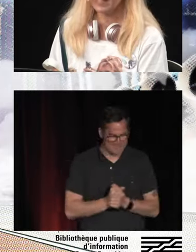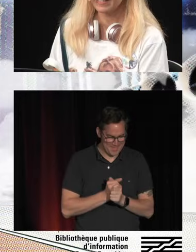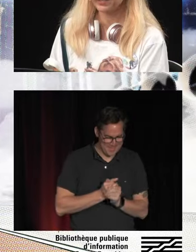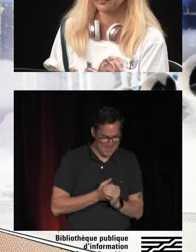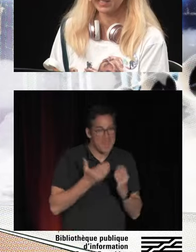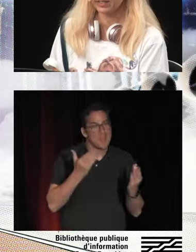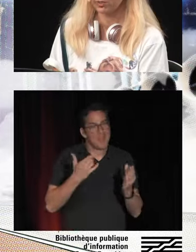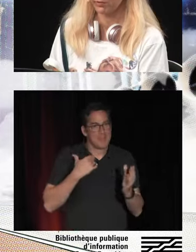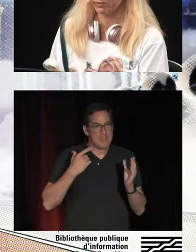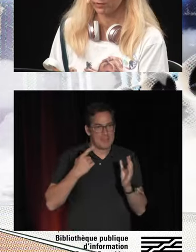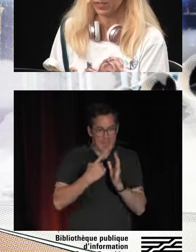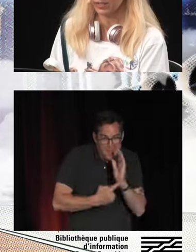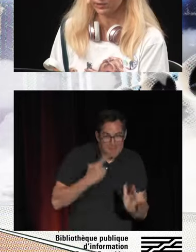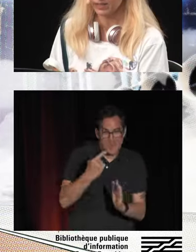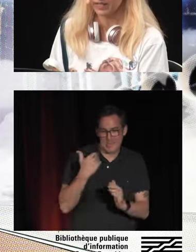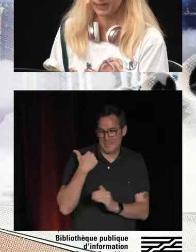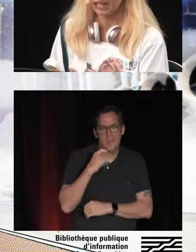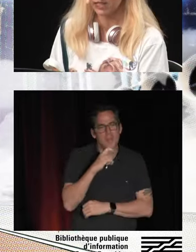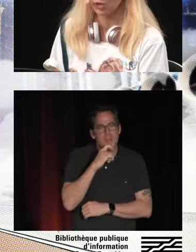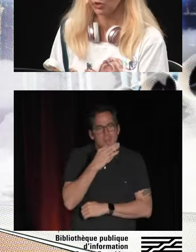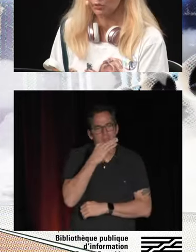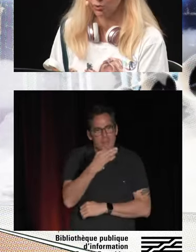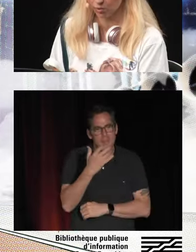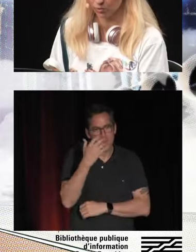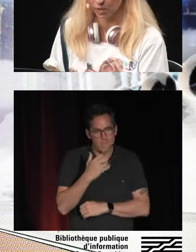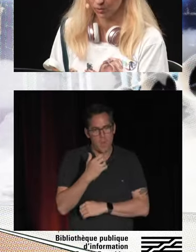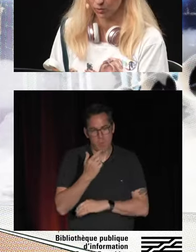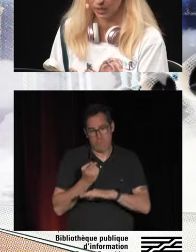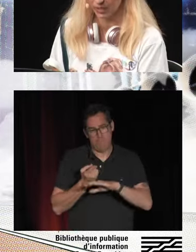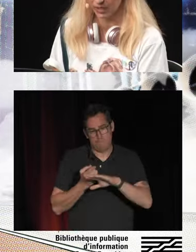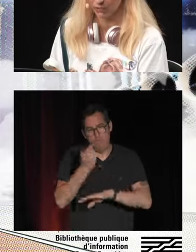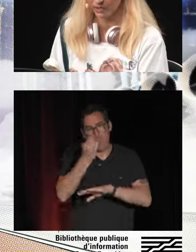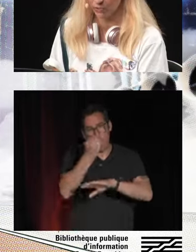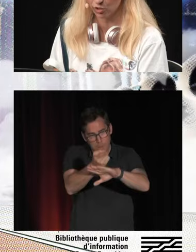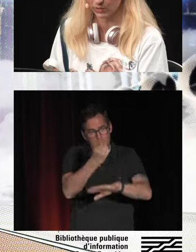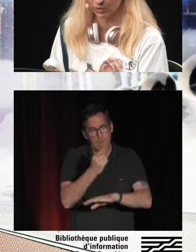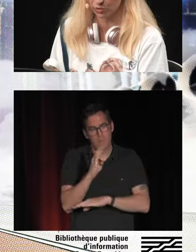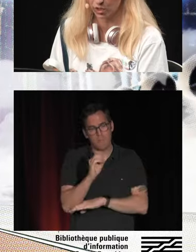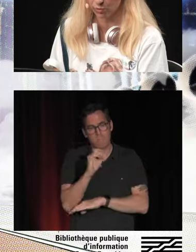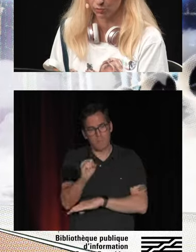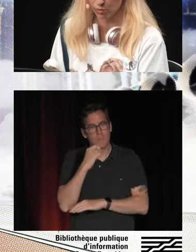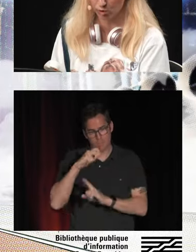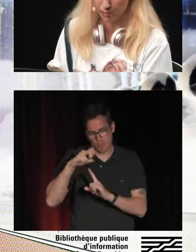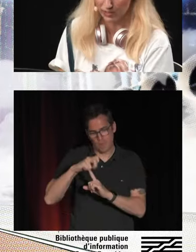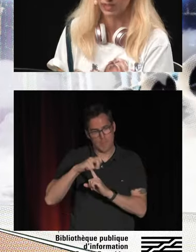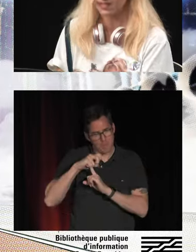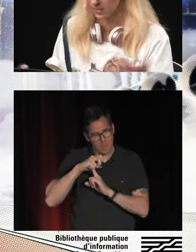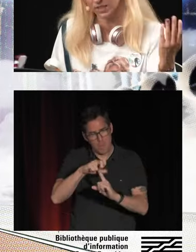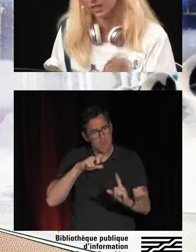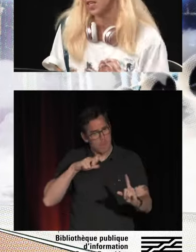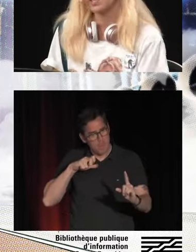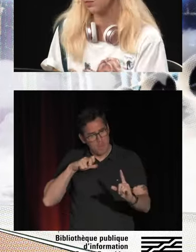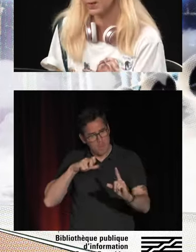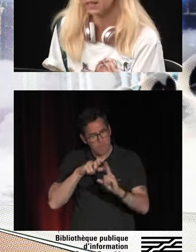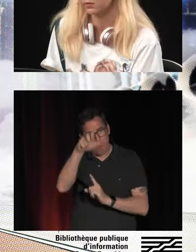Donc on va réessayer de faire ce que j'ai voulu faire tout à l'heure. Donc ça s'appelle un long boost. Dans le jargon de Super Mario Kart, vous lancez votre champi contre un mur, vous